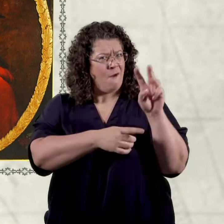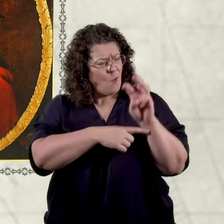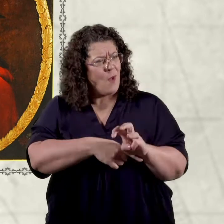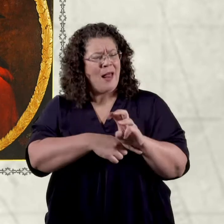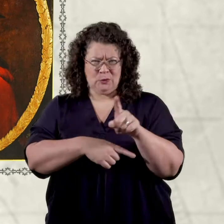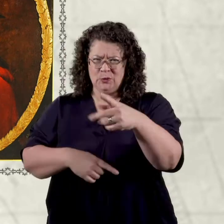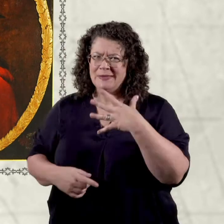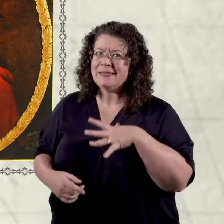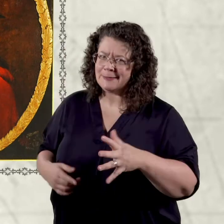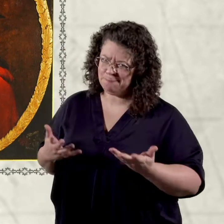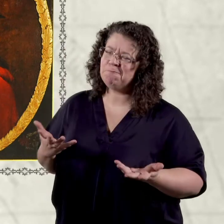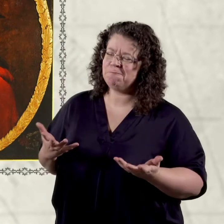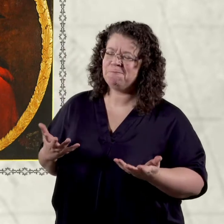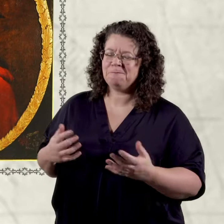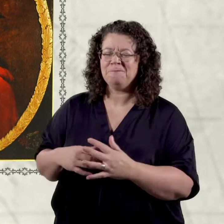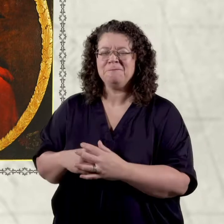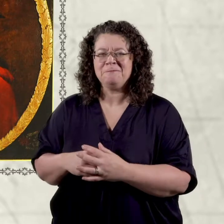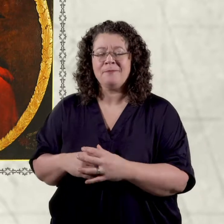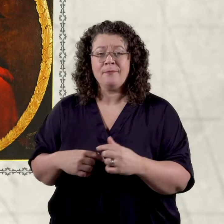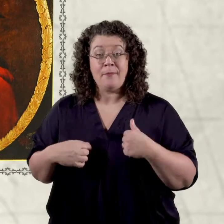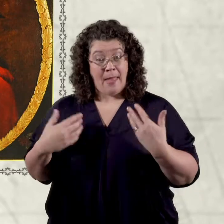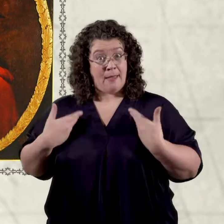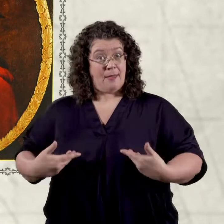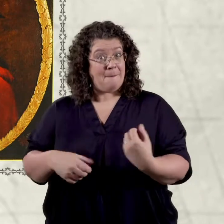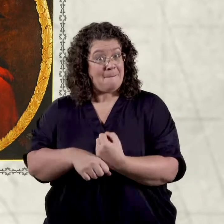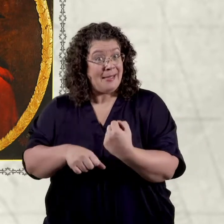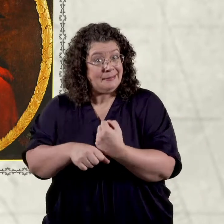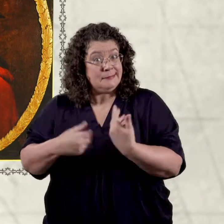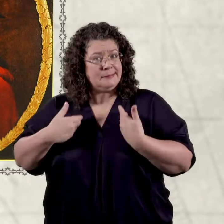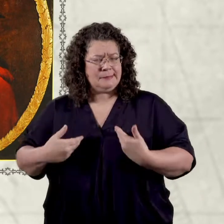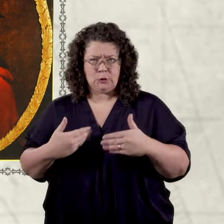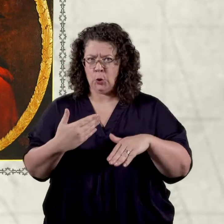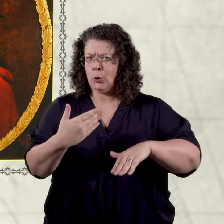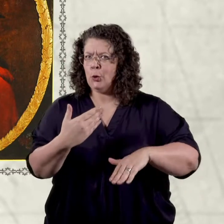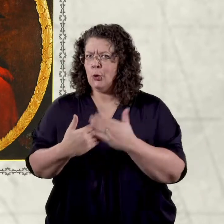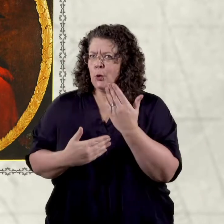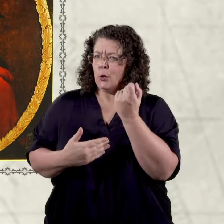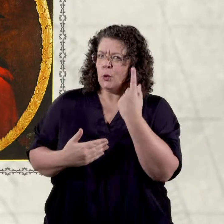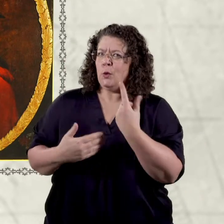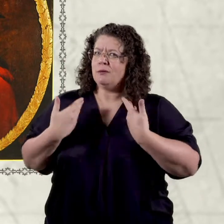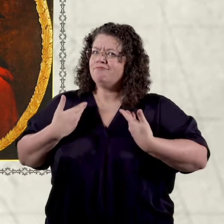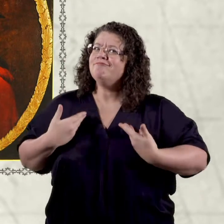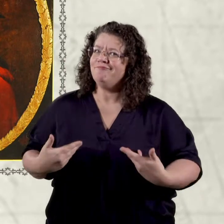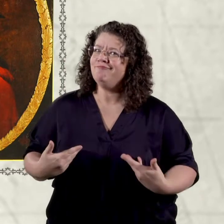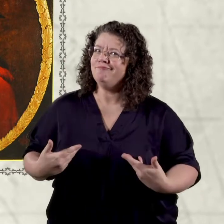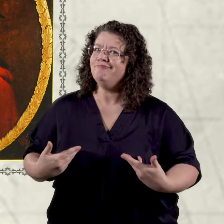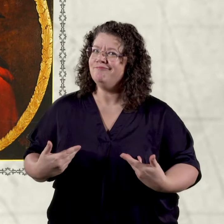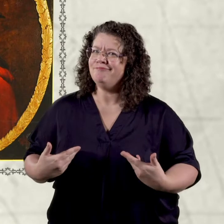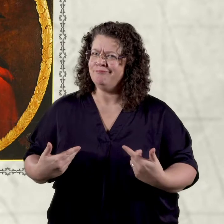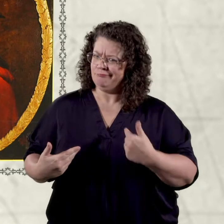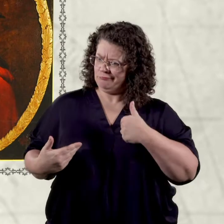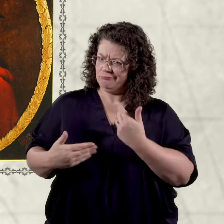Primani achos Llanofer o Gymru rych i angen. Fi wnaeth y wisg hon, ac mae'n un